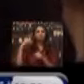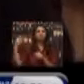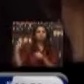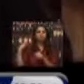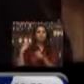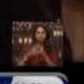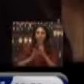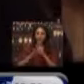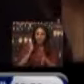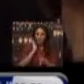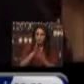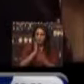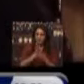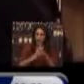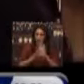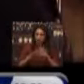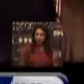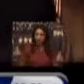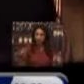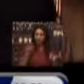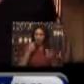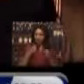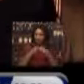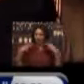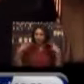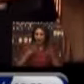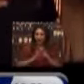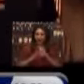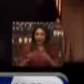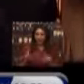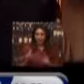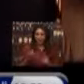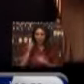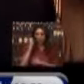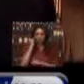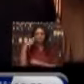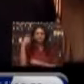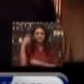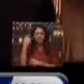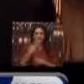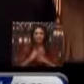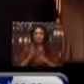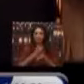كده، فطبطب قال لي والله خلصنا تصوير، والله خلصنا تصوير،